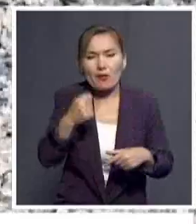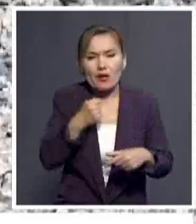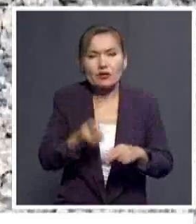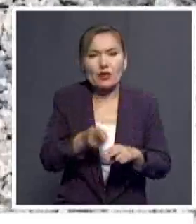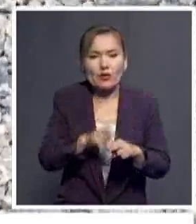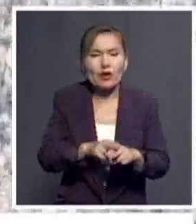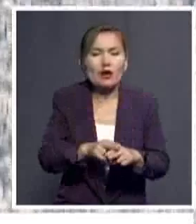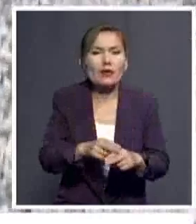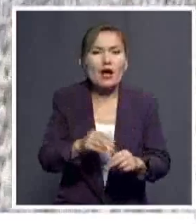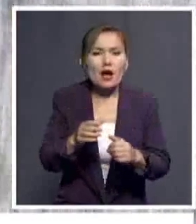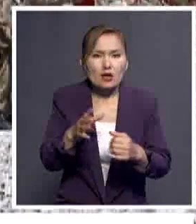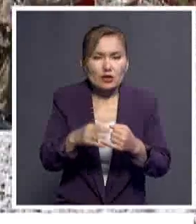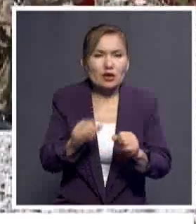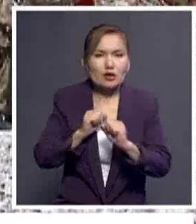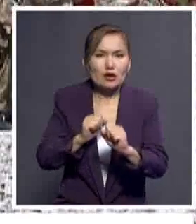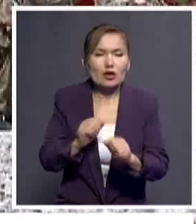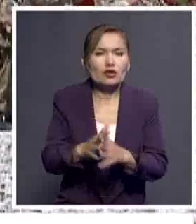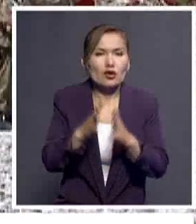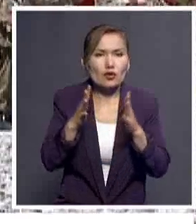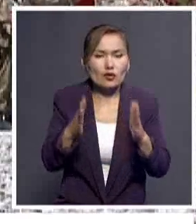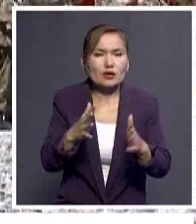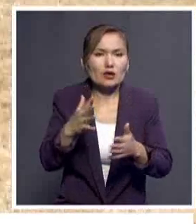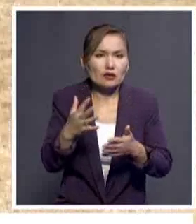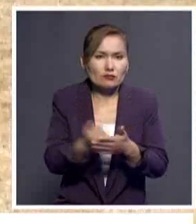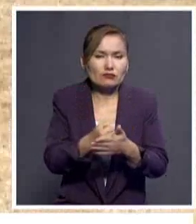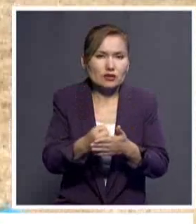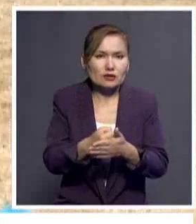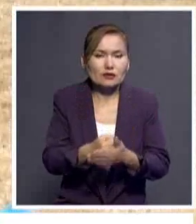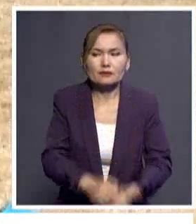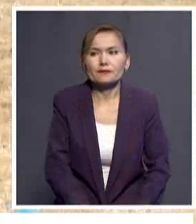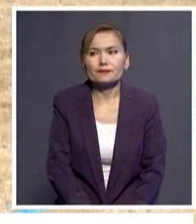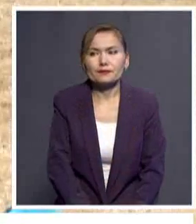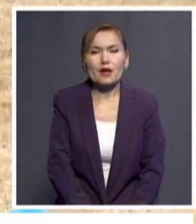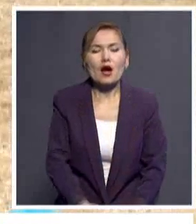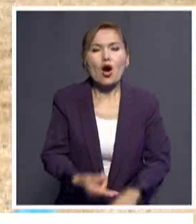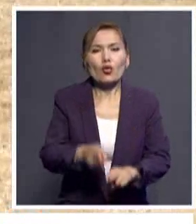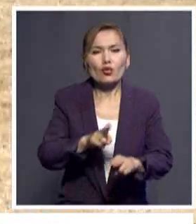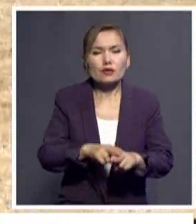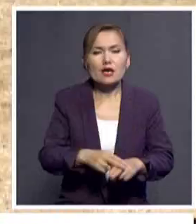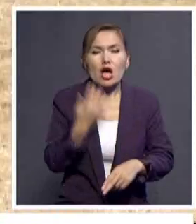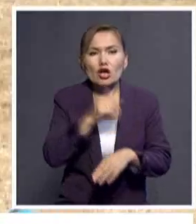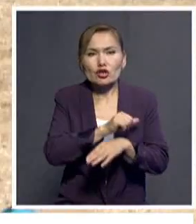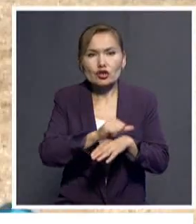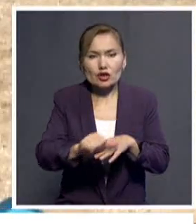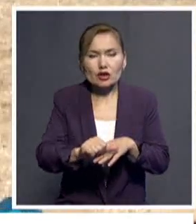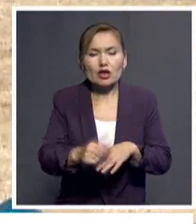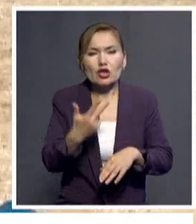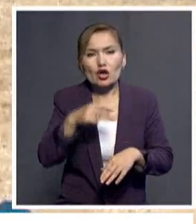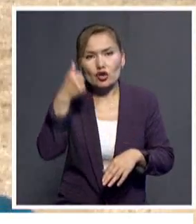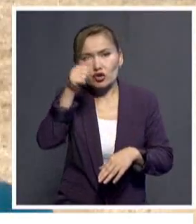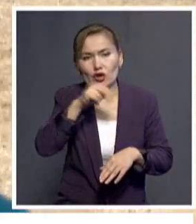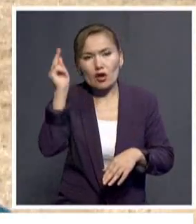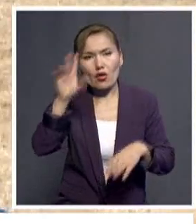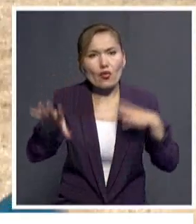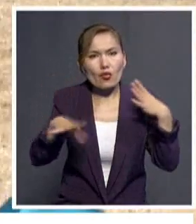әр сарбаз үшін үлкен жетістік. Жерде шетелдерде мынау үш жыл оқу жаттығуында